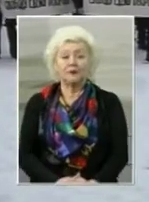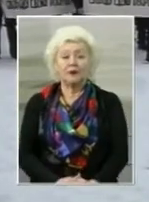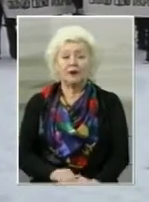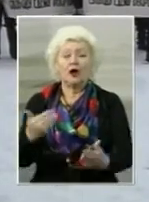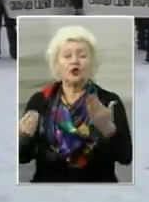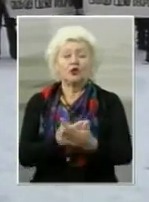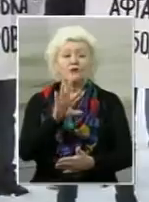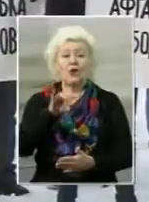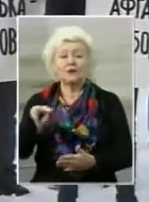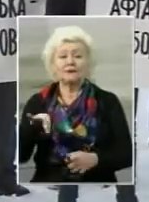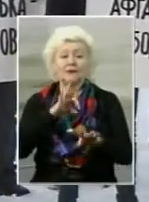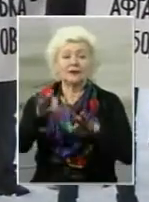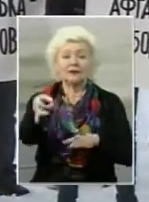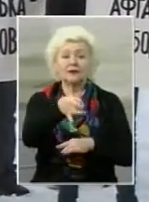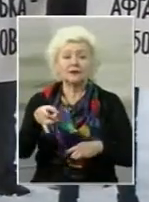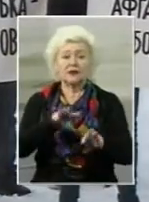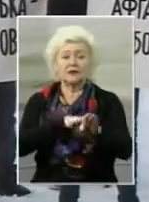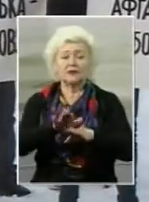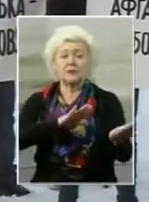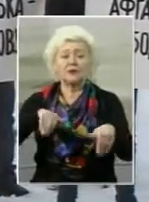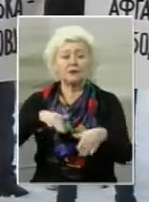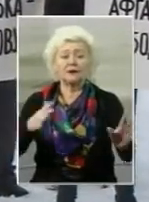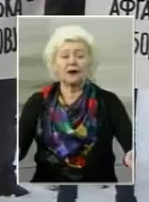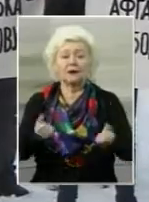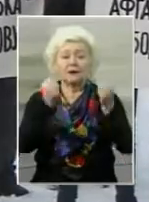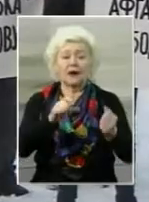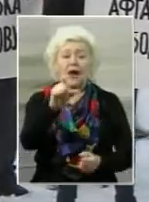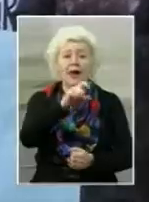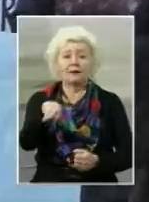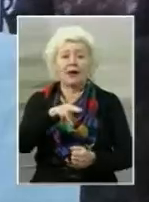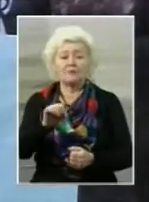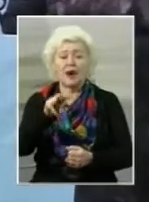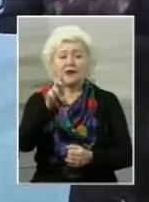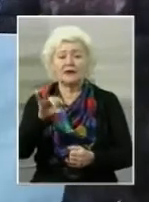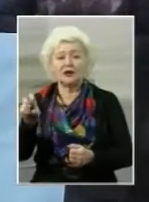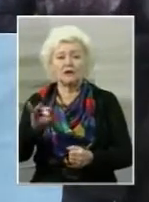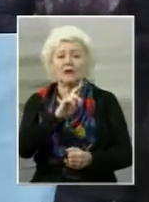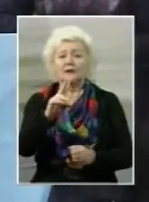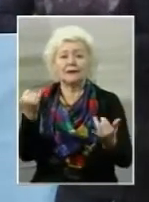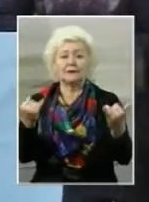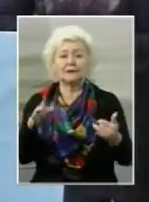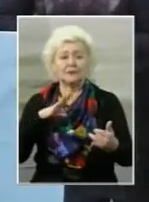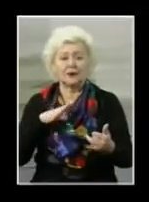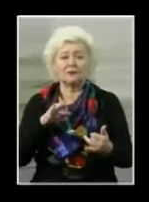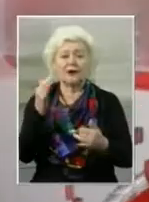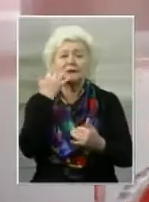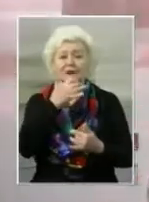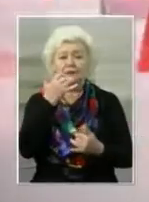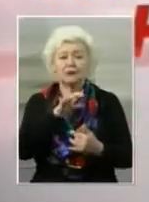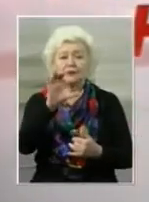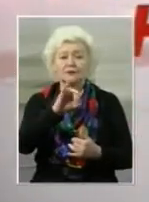У Новоолексіївці Генічеського району відбувся мітинг на підтримку Едема Бекірова, який зараз перебуває у Сімферопольському СІЗО.